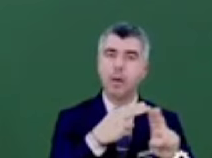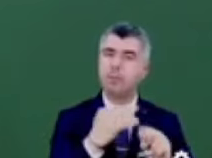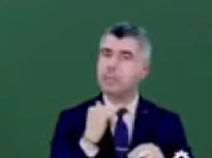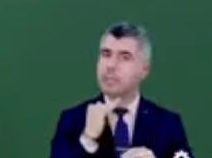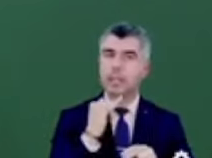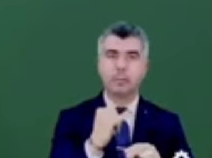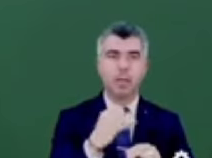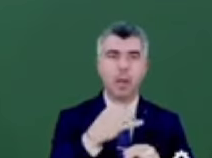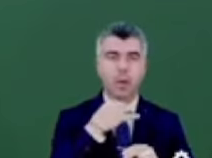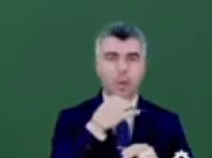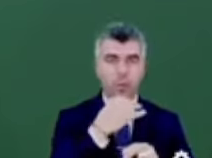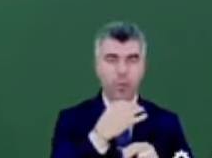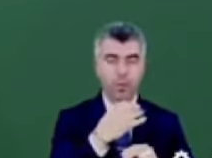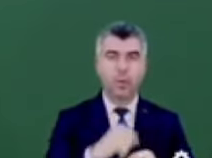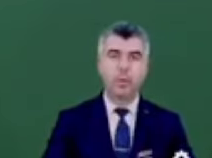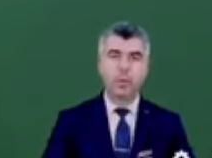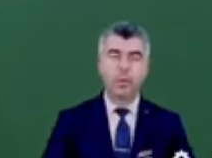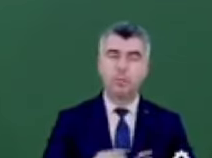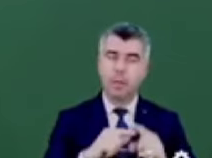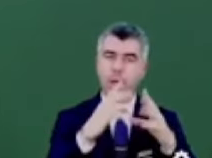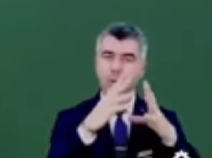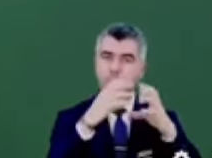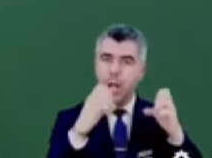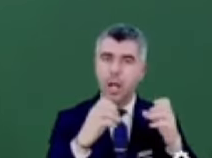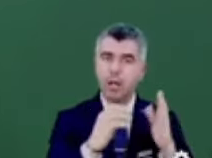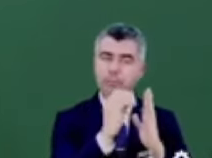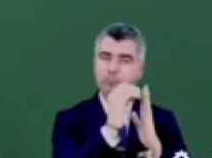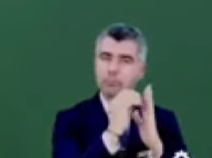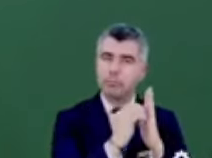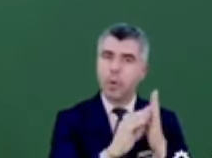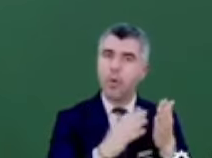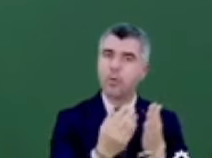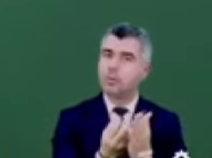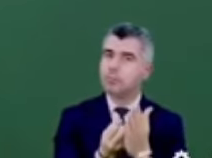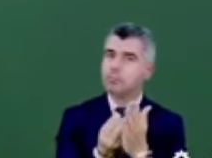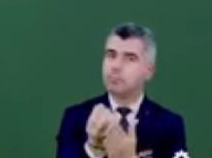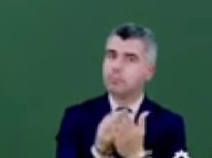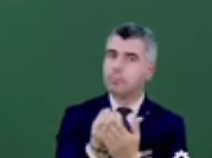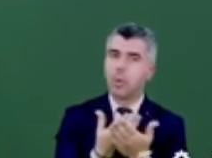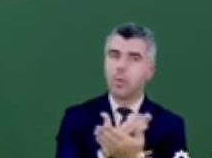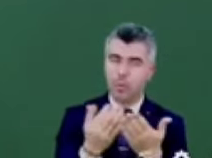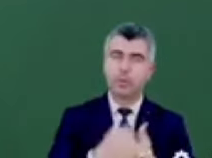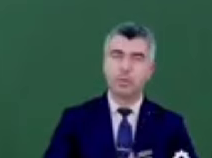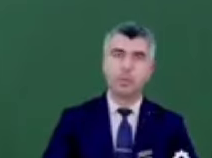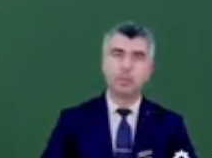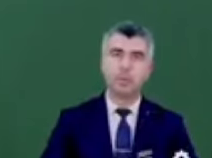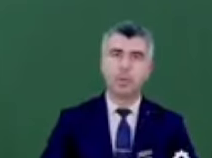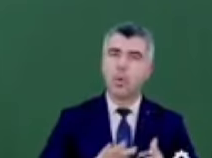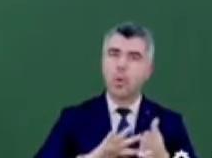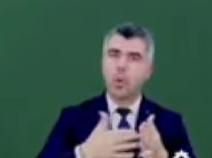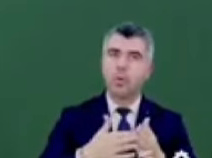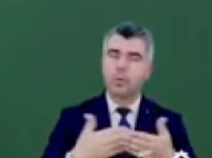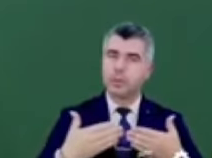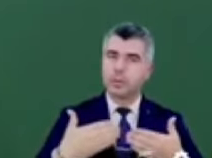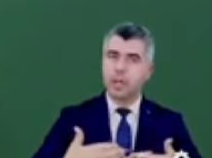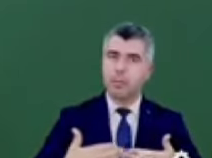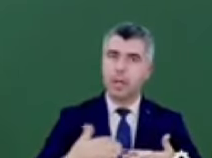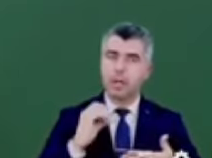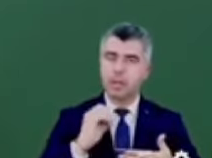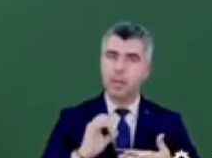مره يعني قدمت فيه مختلف المعطيات المتوفره فان اعتقد بانه كل ما قدم لحد الان يفي